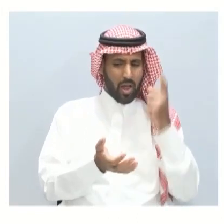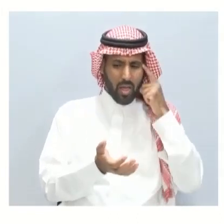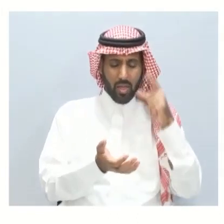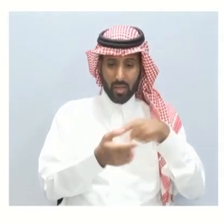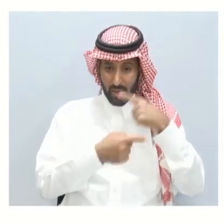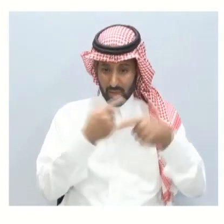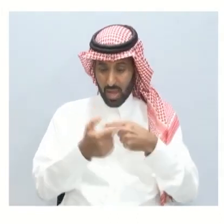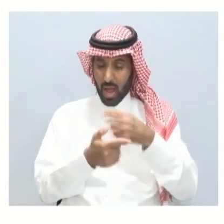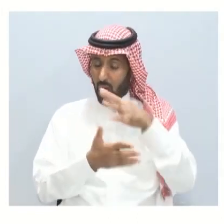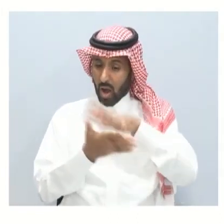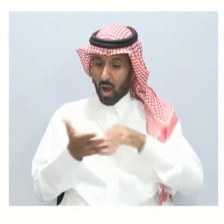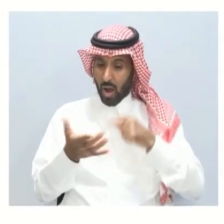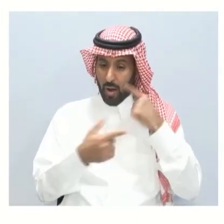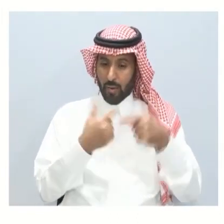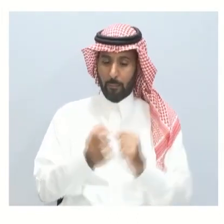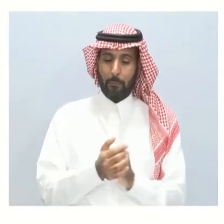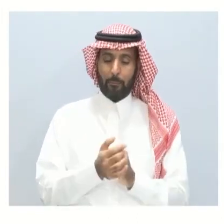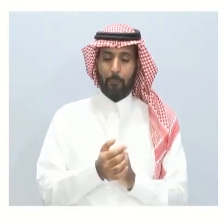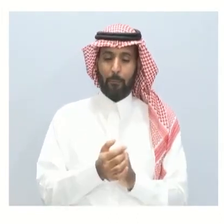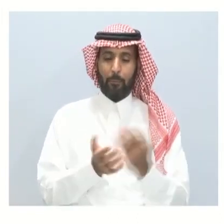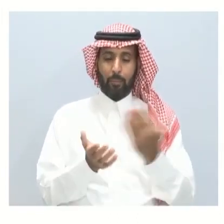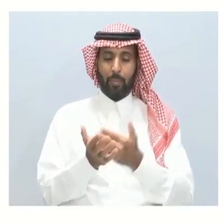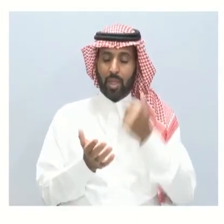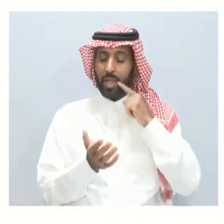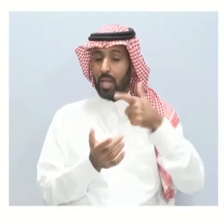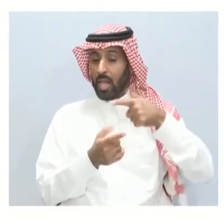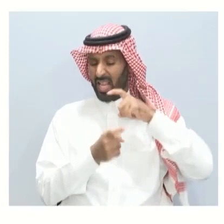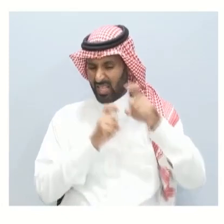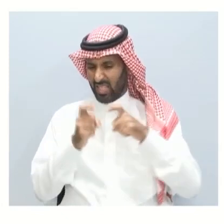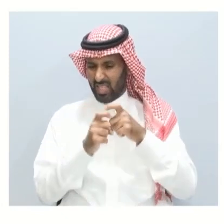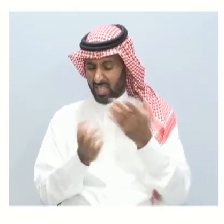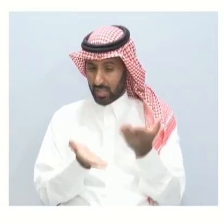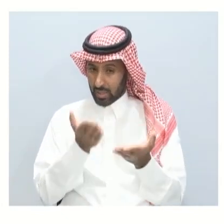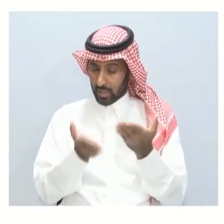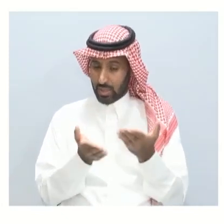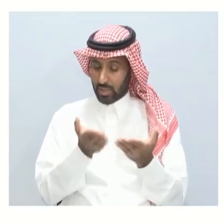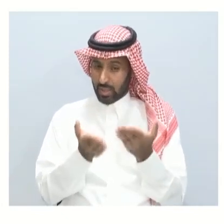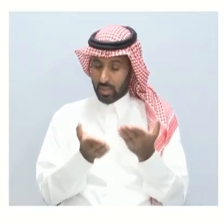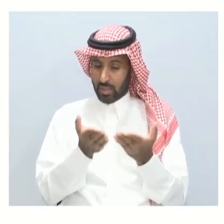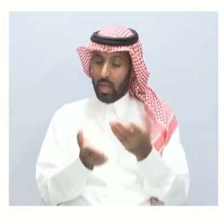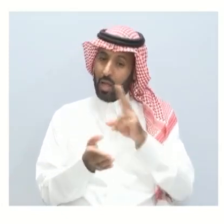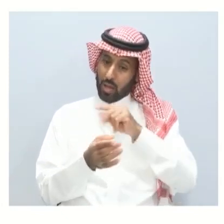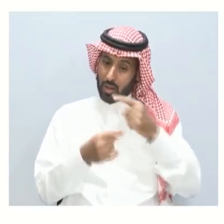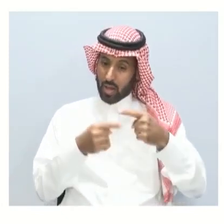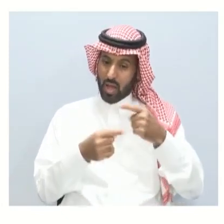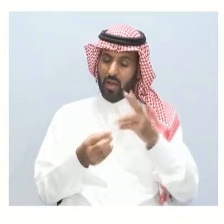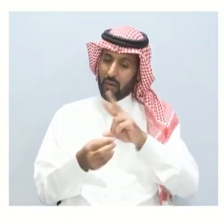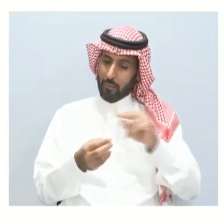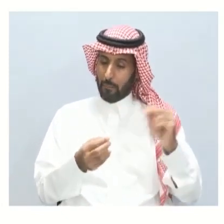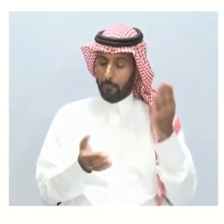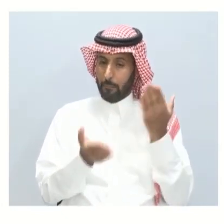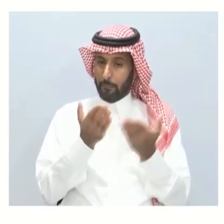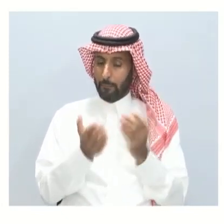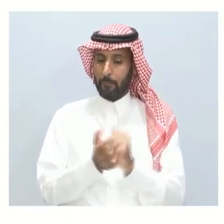في الجدول الدوري الكترونات التكافؤ ما هي الكترونات التكافؤ هي